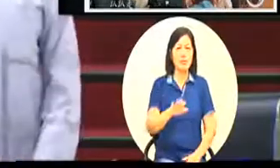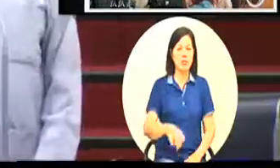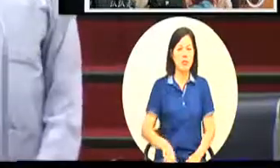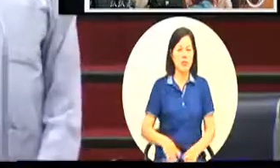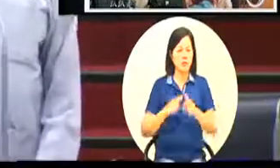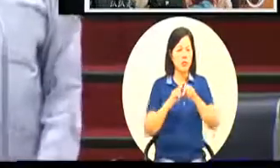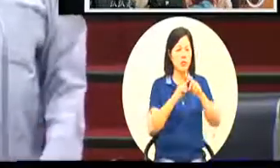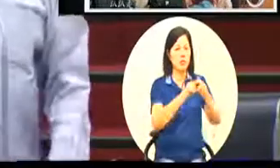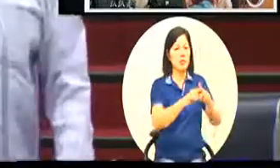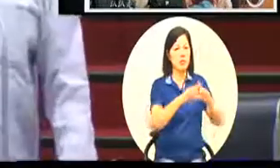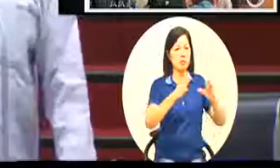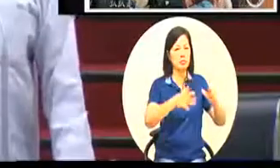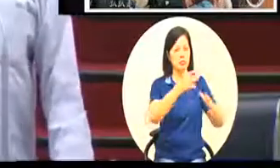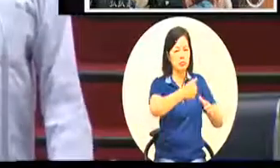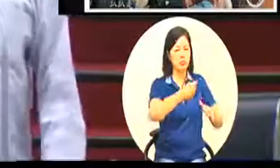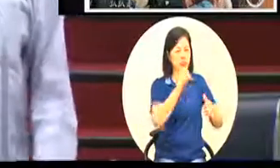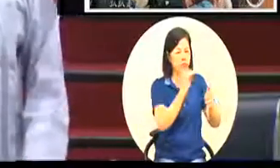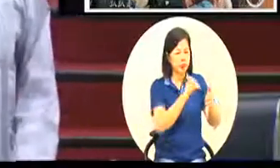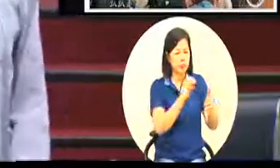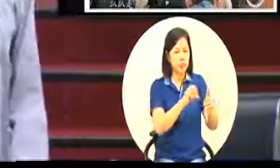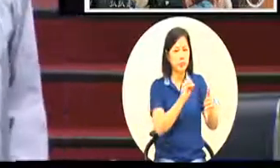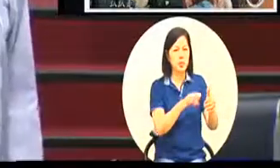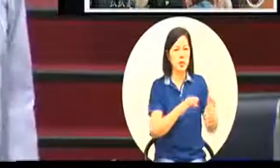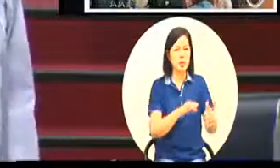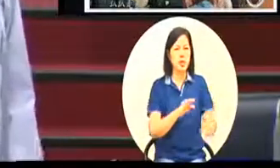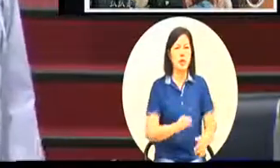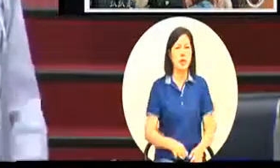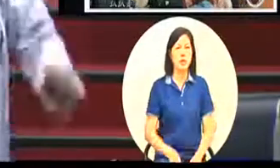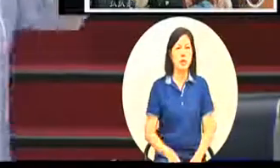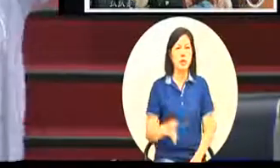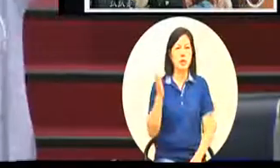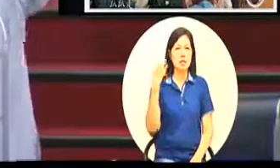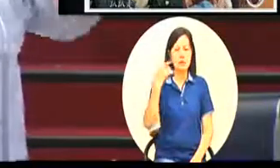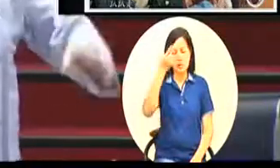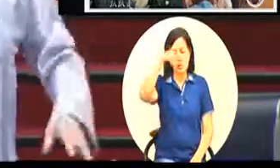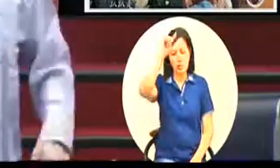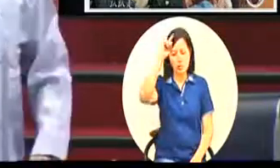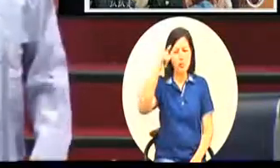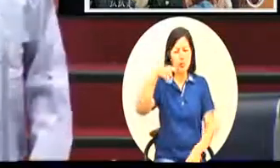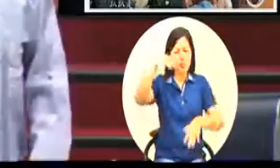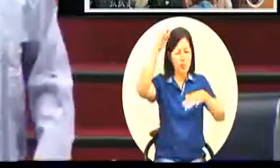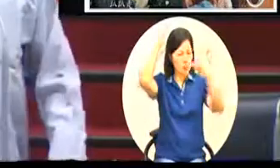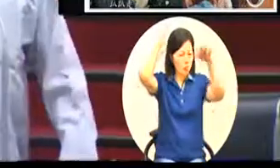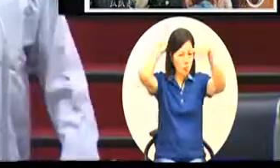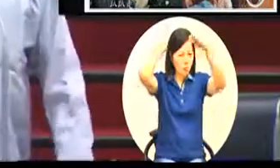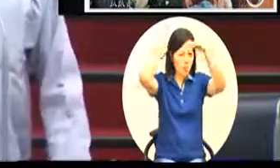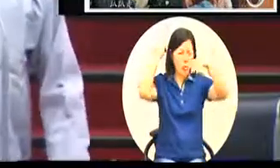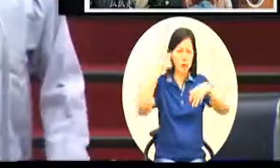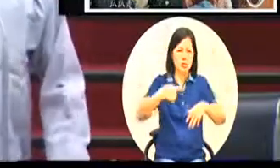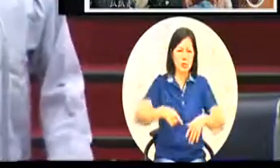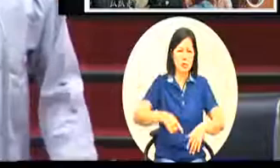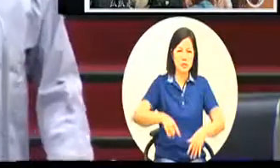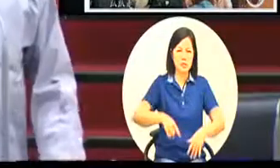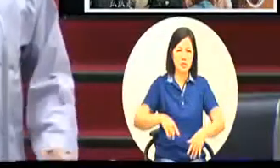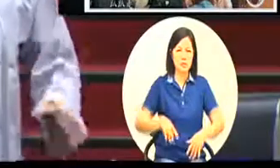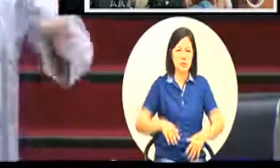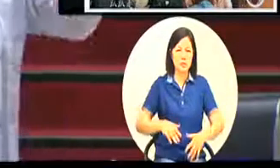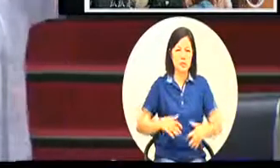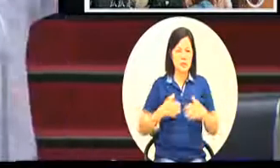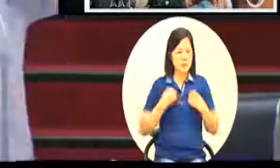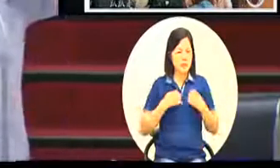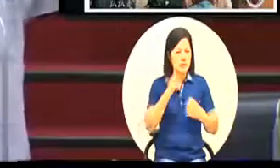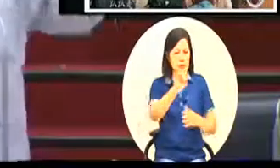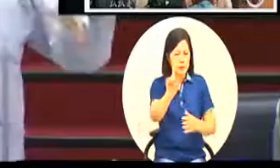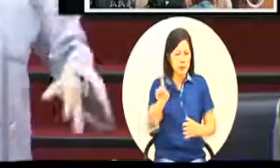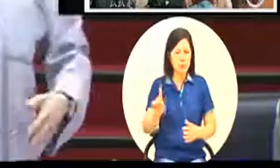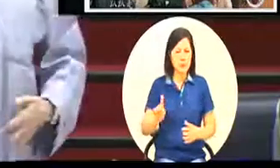啦。天威难测呢，以前个古早皇帝讲雷霆雨怒，拢是天意，不